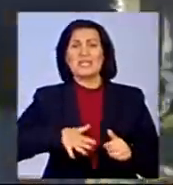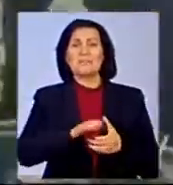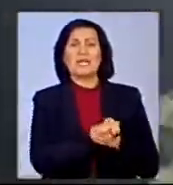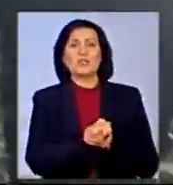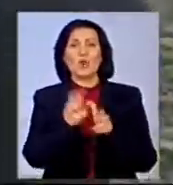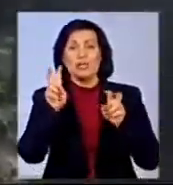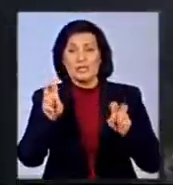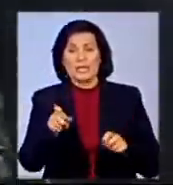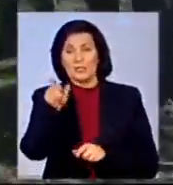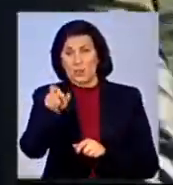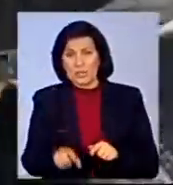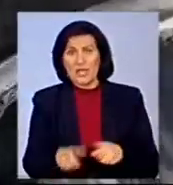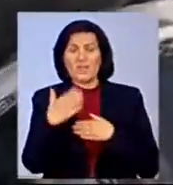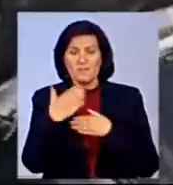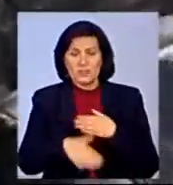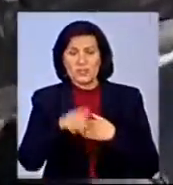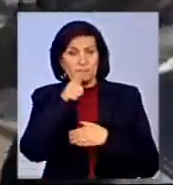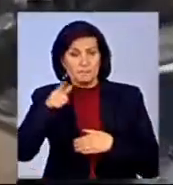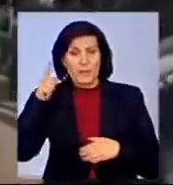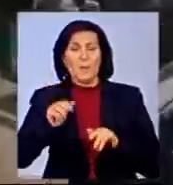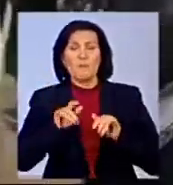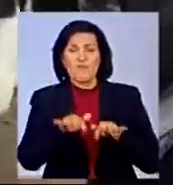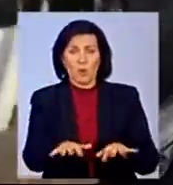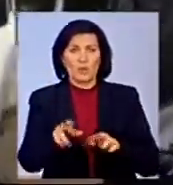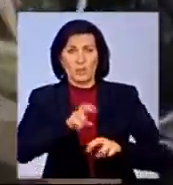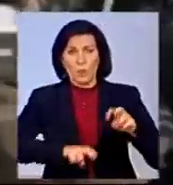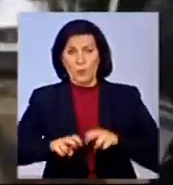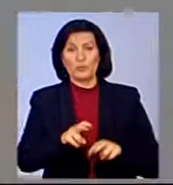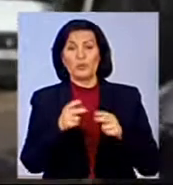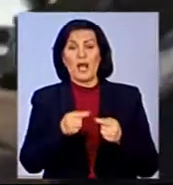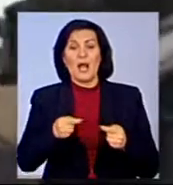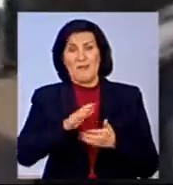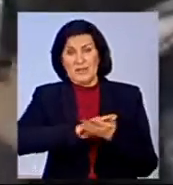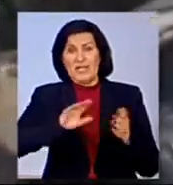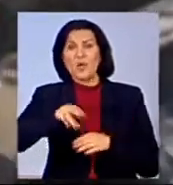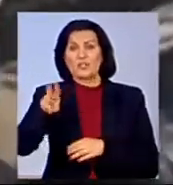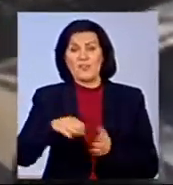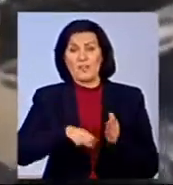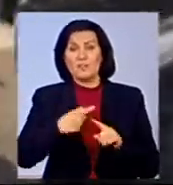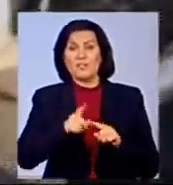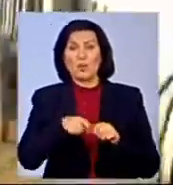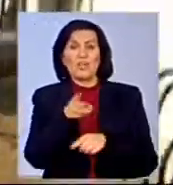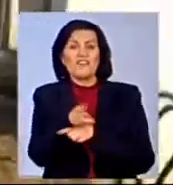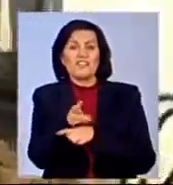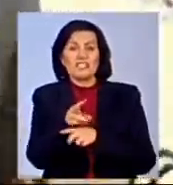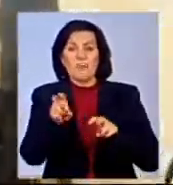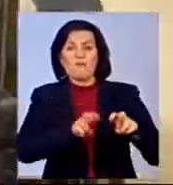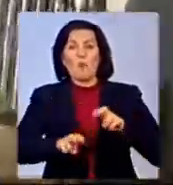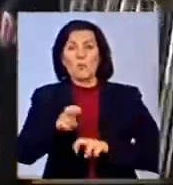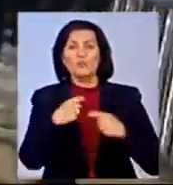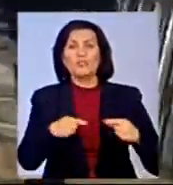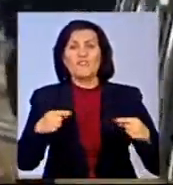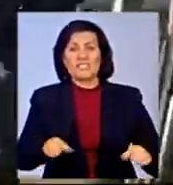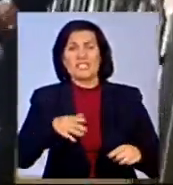солідарність», позаду року Нарімана вже проводили обшуки, а згодом і оштрафували. Це після того, як він знімав обшуки в